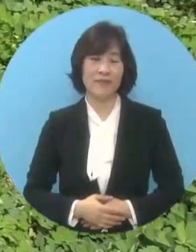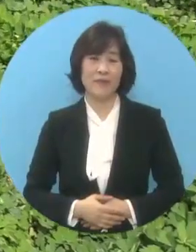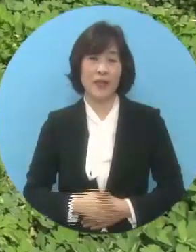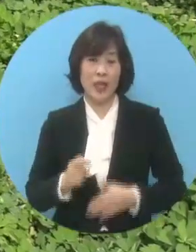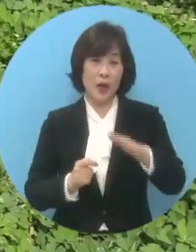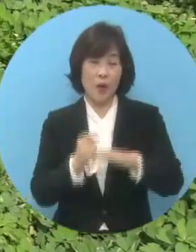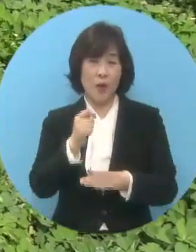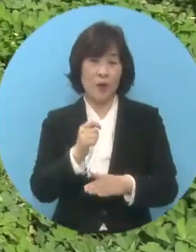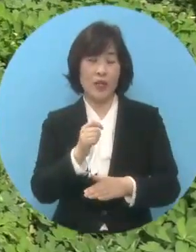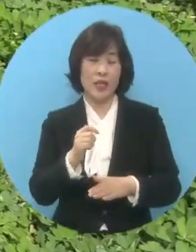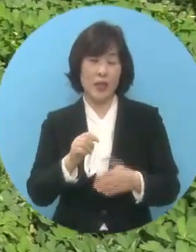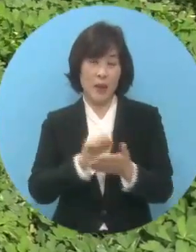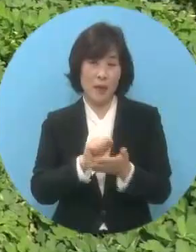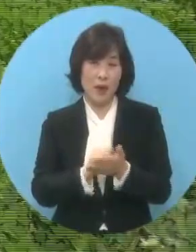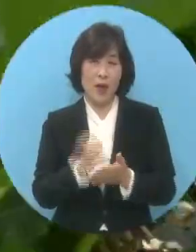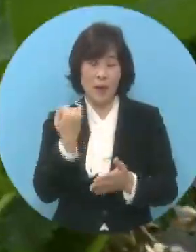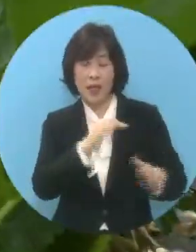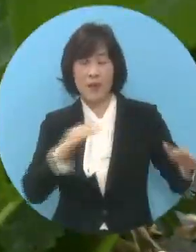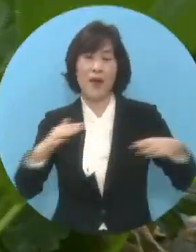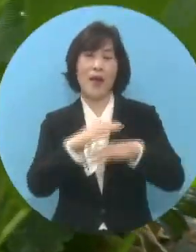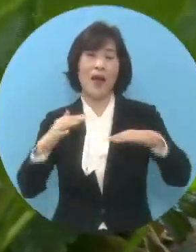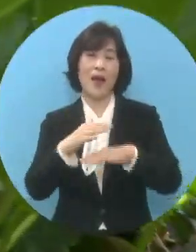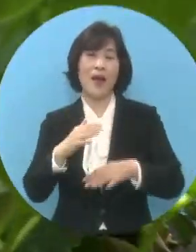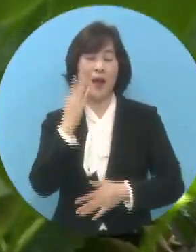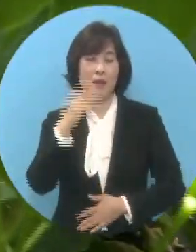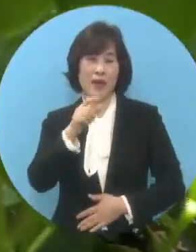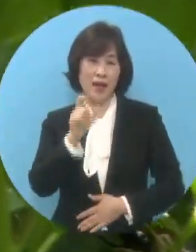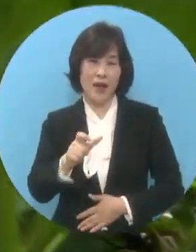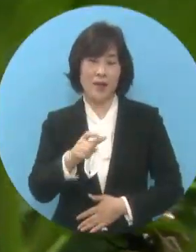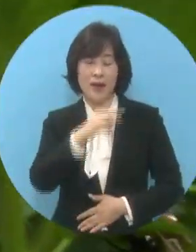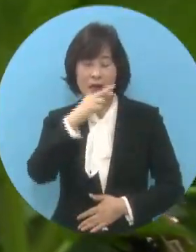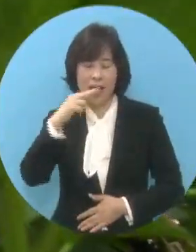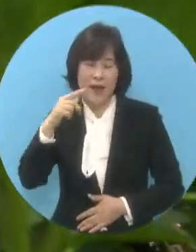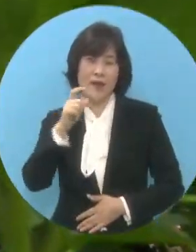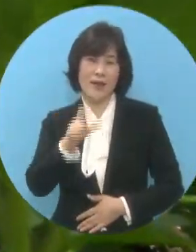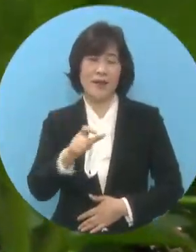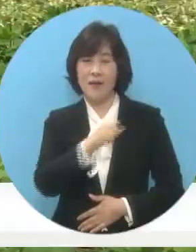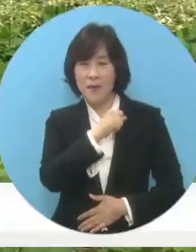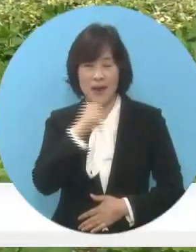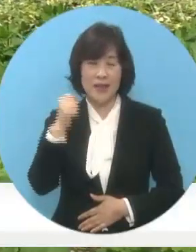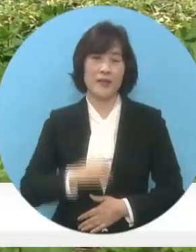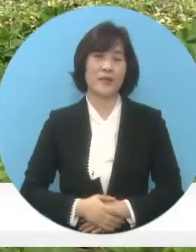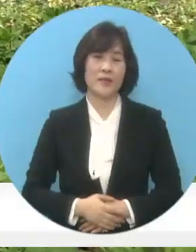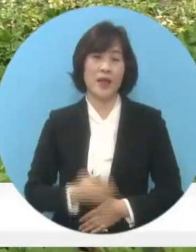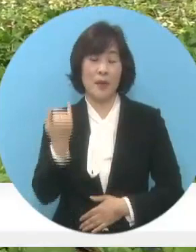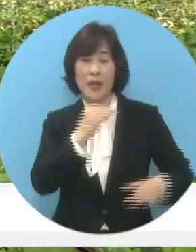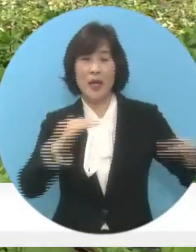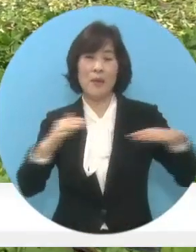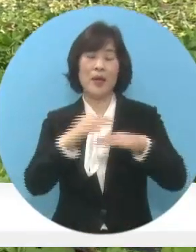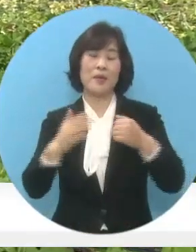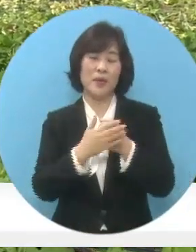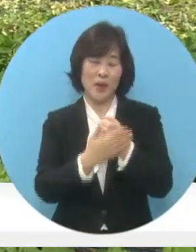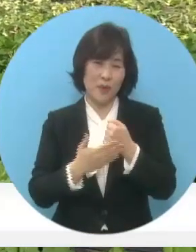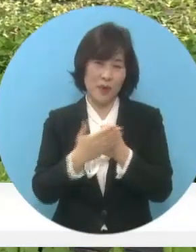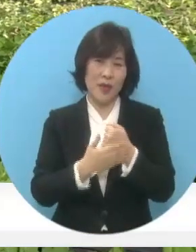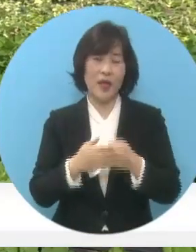고흥방풍은 바닷바람을 맞고 자라 육질이 탄탄하고 향이 짙은 기능성 먹을거리로 인기입니다. 해풍을 맞아서 맛과